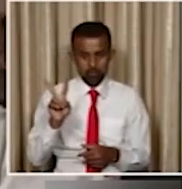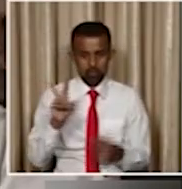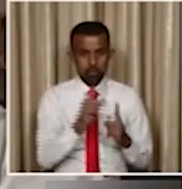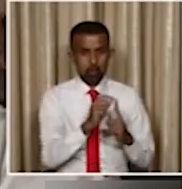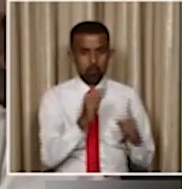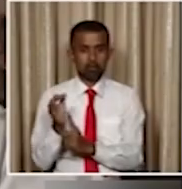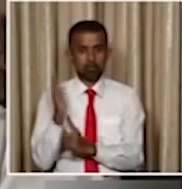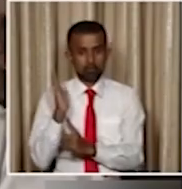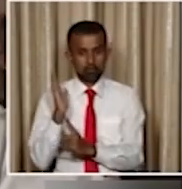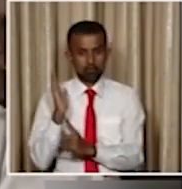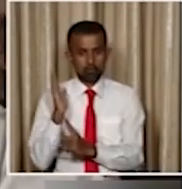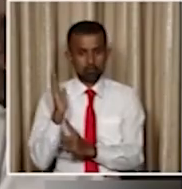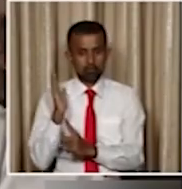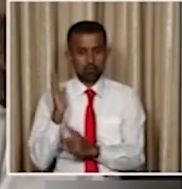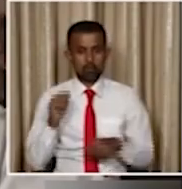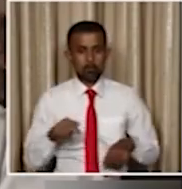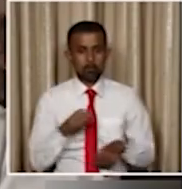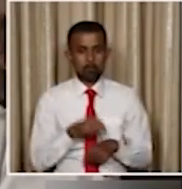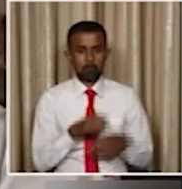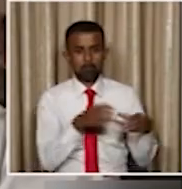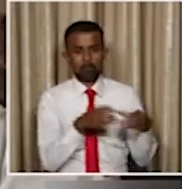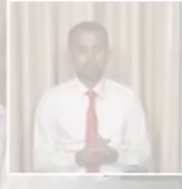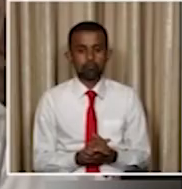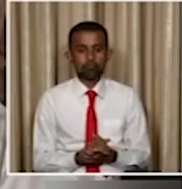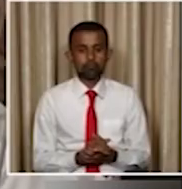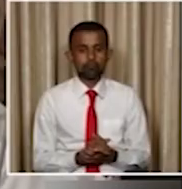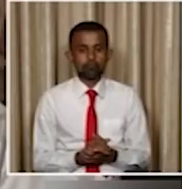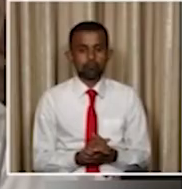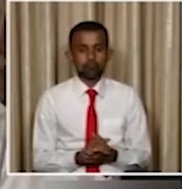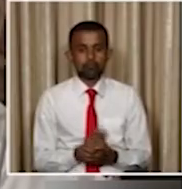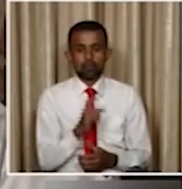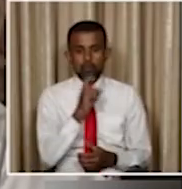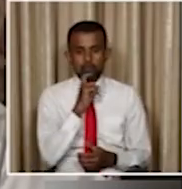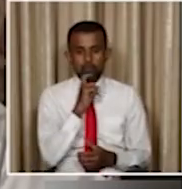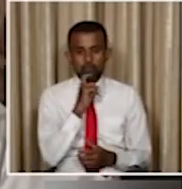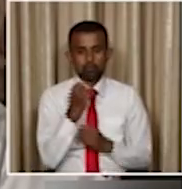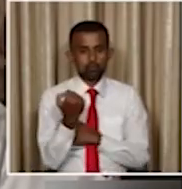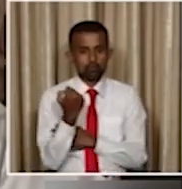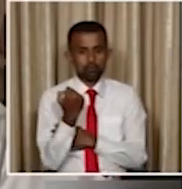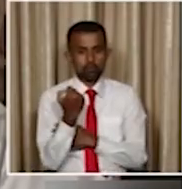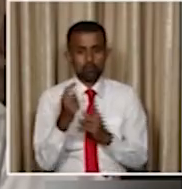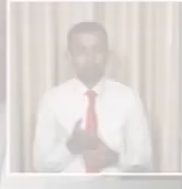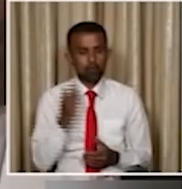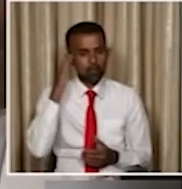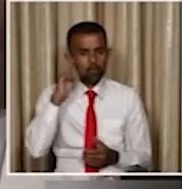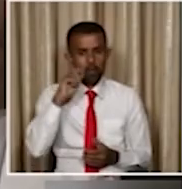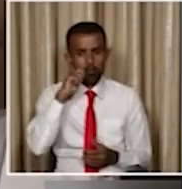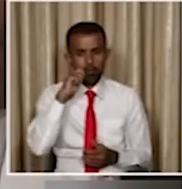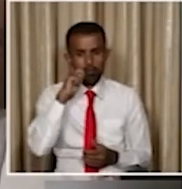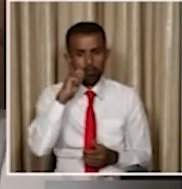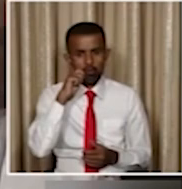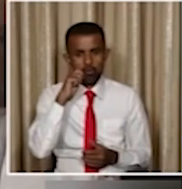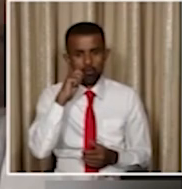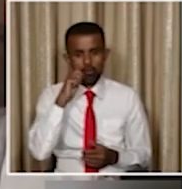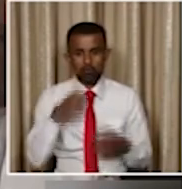පාර්ලිමේන්තුවටයි ජනාධිපතිටයි. මේ අවස්ථාවේදී ආයතන දෙකම එකතන ඉන්නේ. අධිකරණයේ බලතල එන්නේ පාර්ලිමේන්තුව මාර්ගයෙන්. ඉස් ටේක් ද